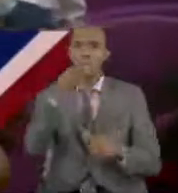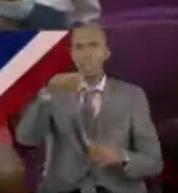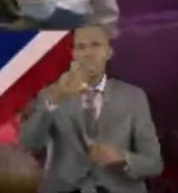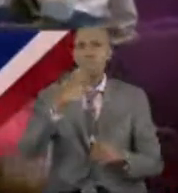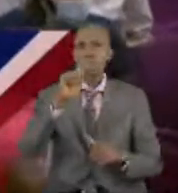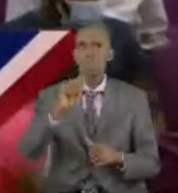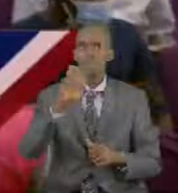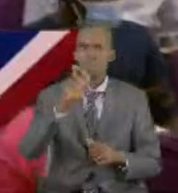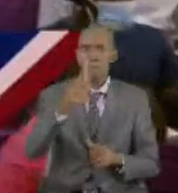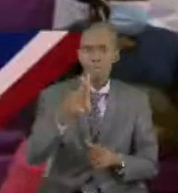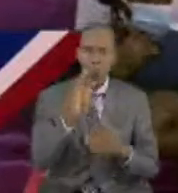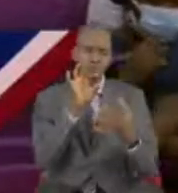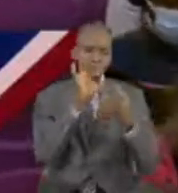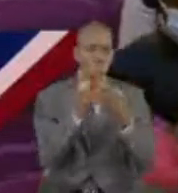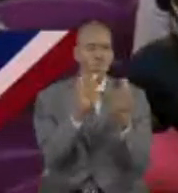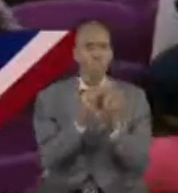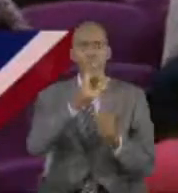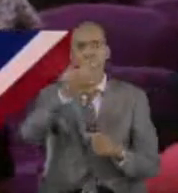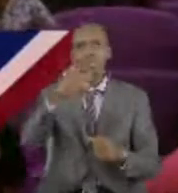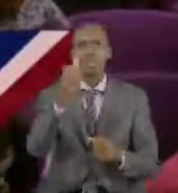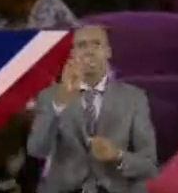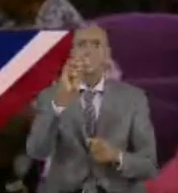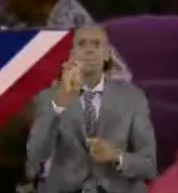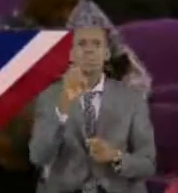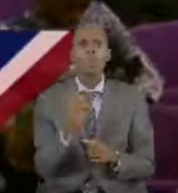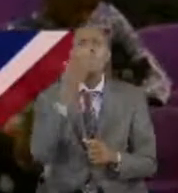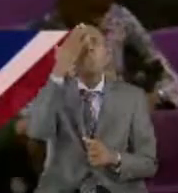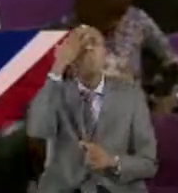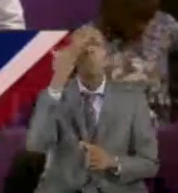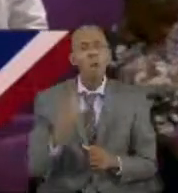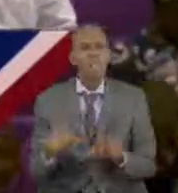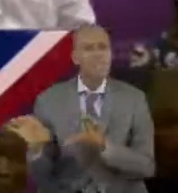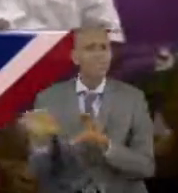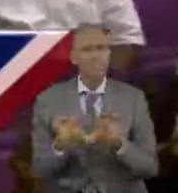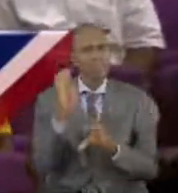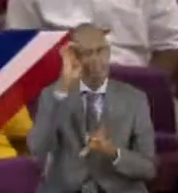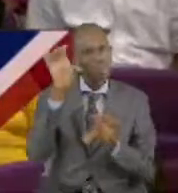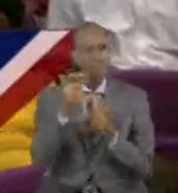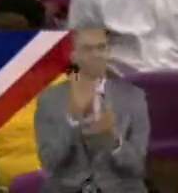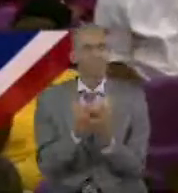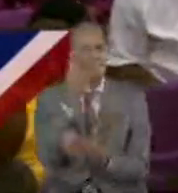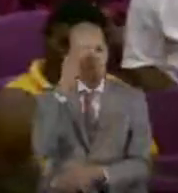il s'est connecté avec Jacques. Finalement, pourquoi l'a-t-il fait? Voyons Galates chapitre